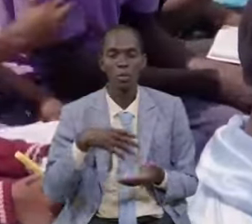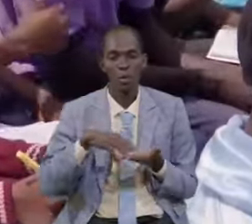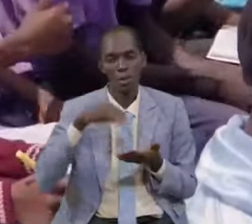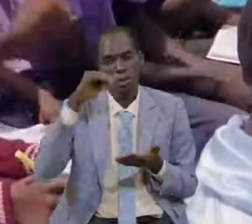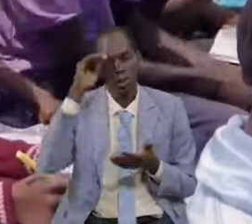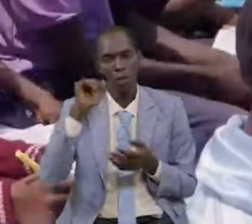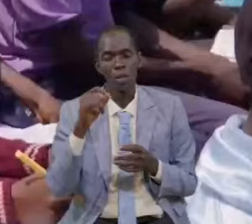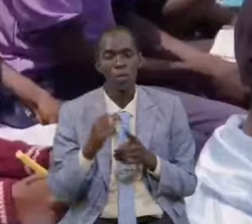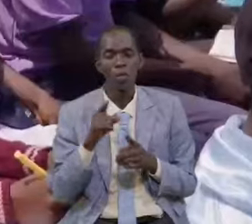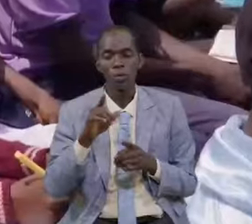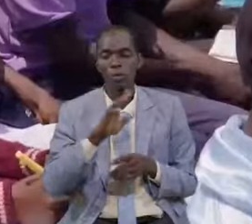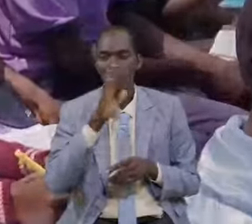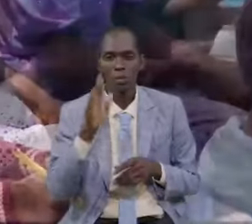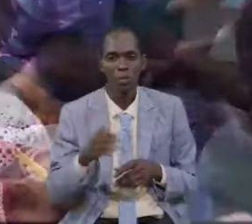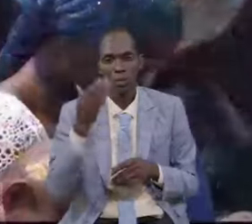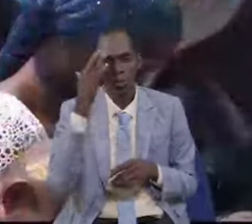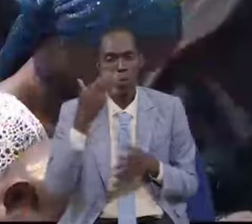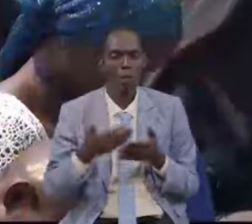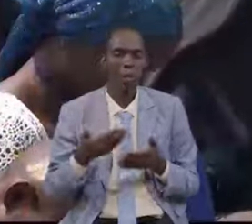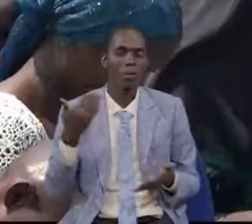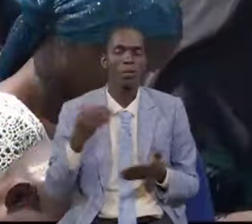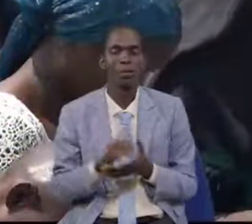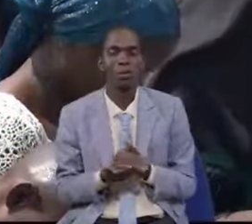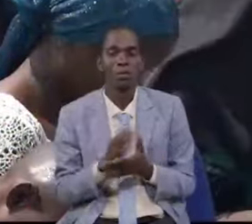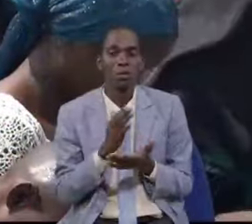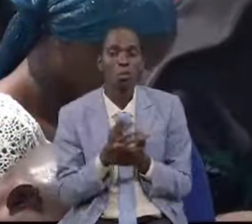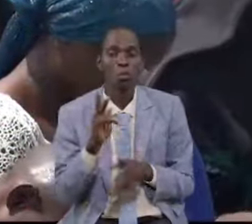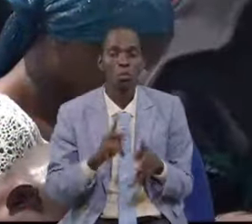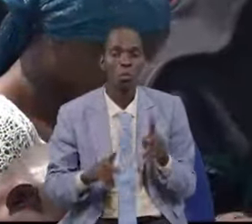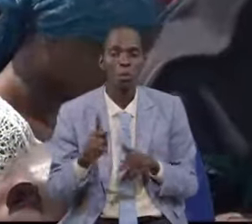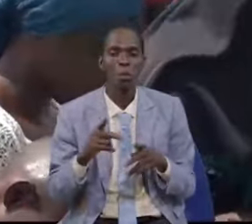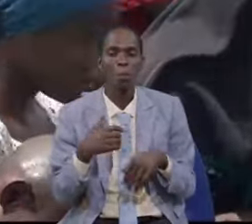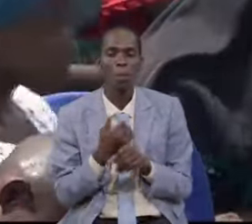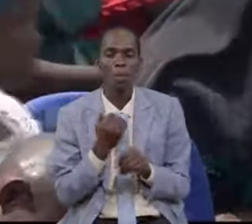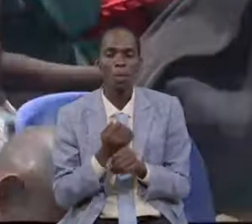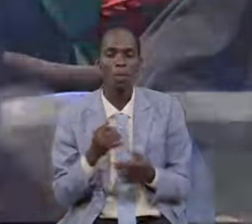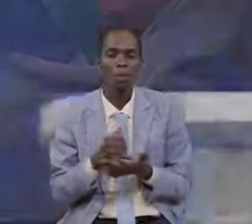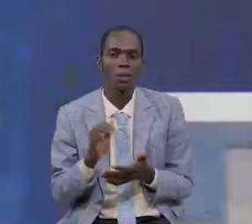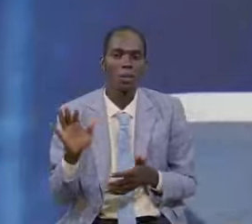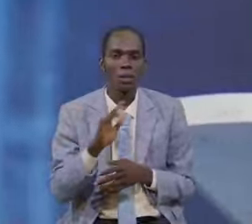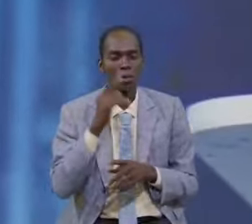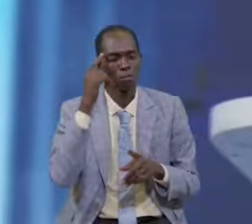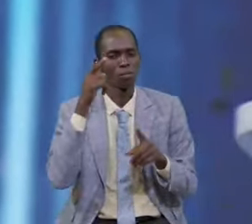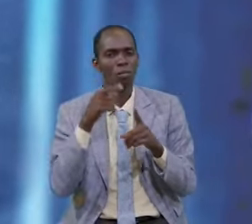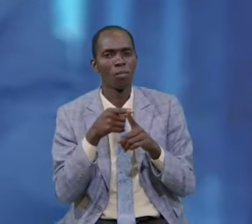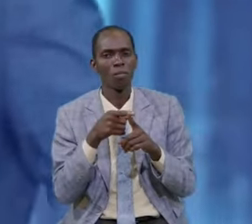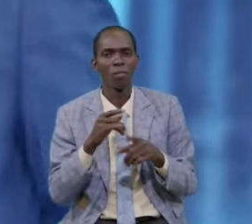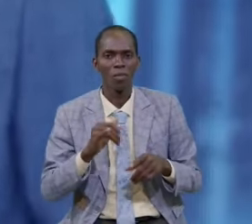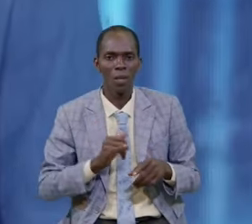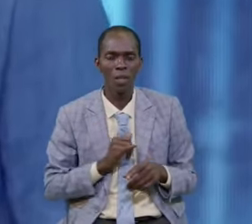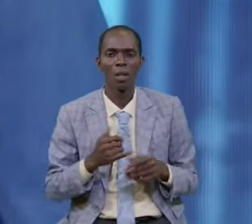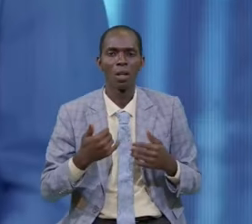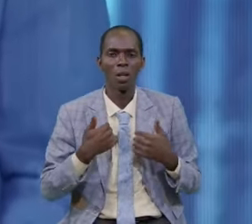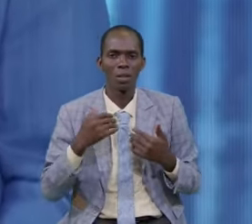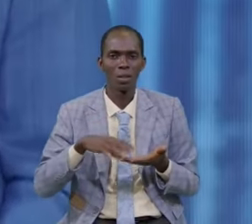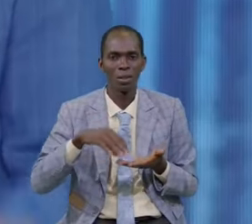jamais connu avant. Certaines personnes, ils en font leur objectif. Je vais apprendre 5 nouveaux mots